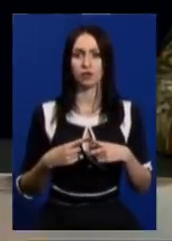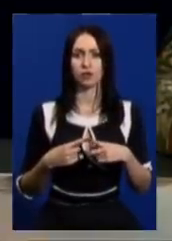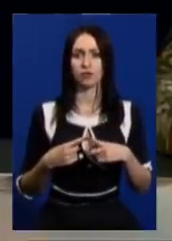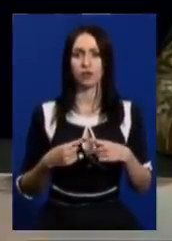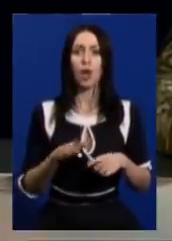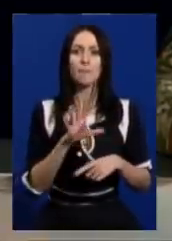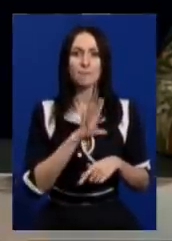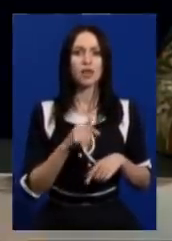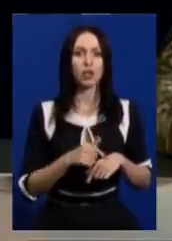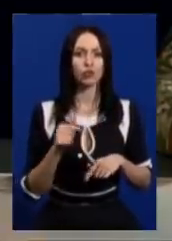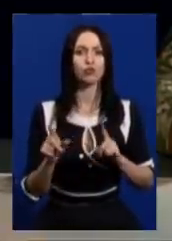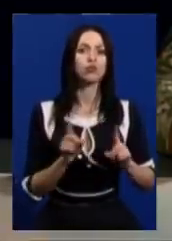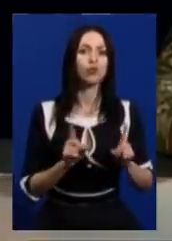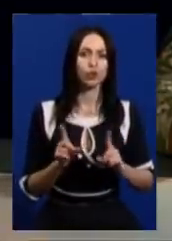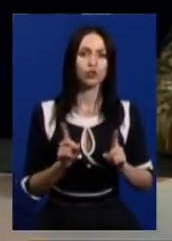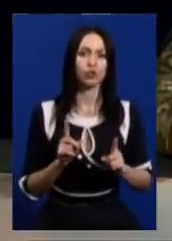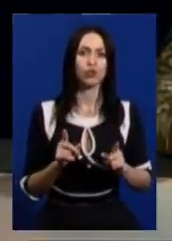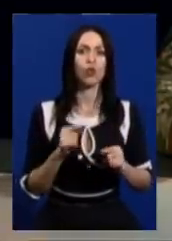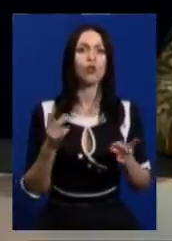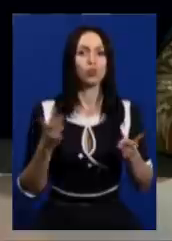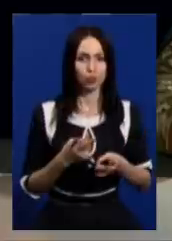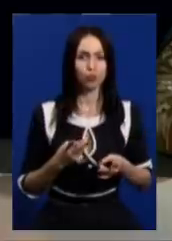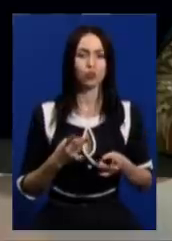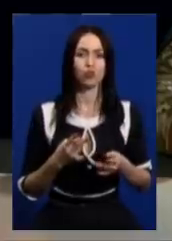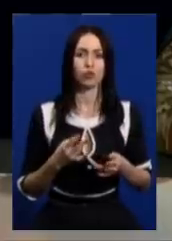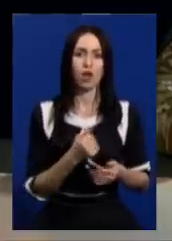Достаточно было чувство, что я нужен армии и